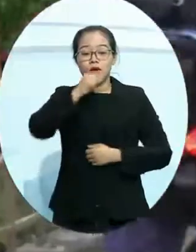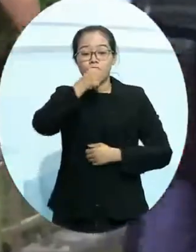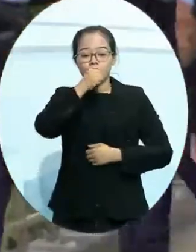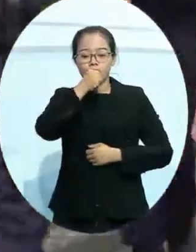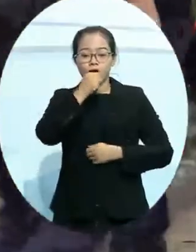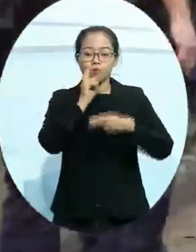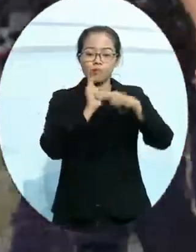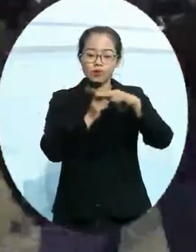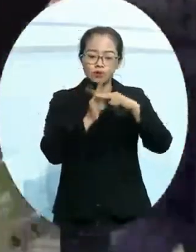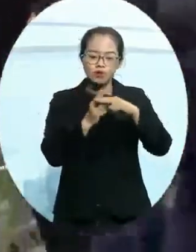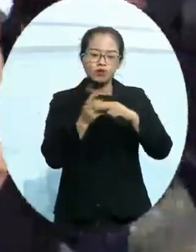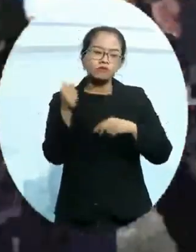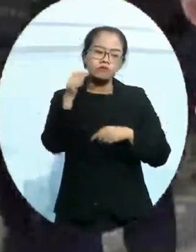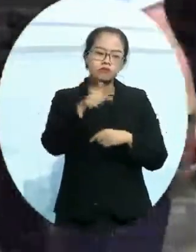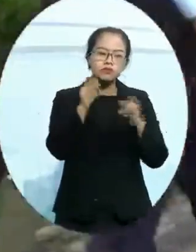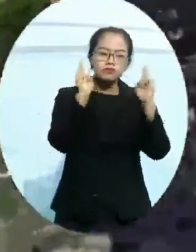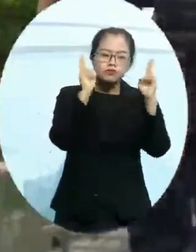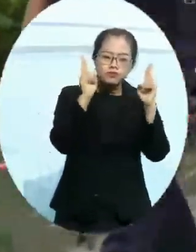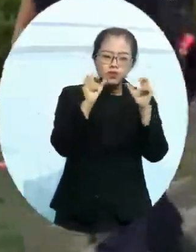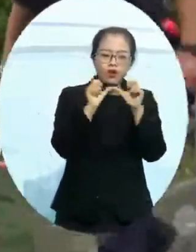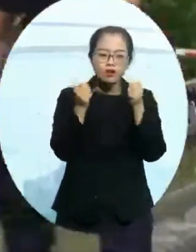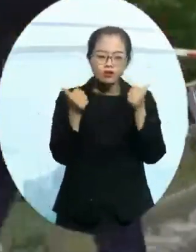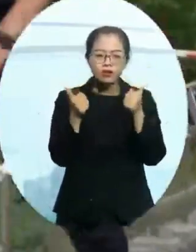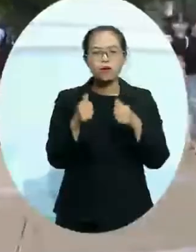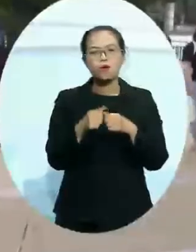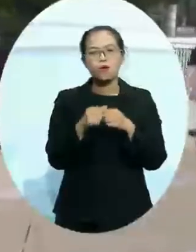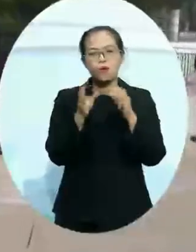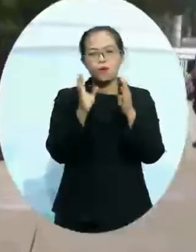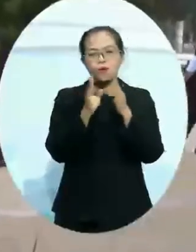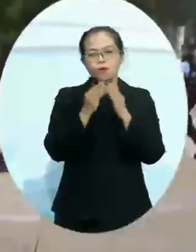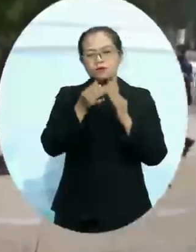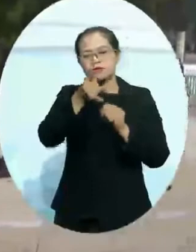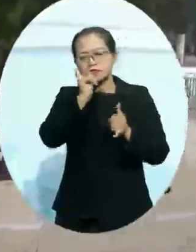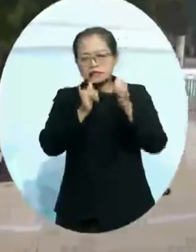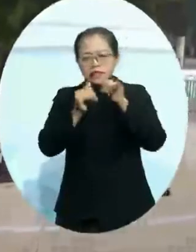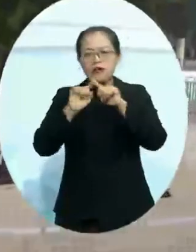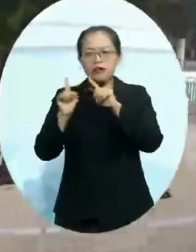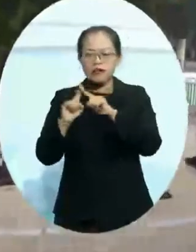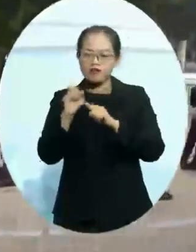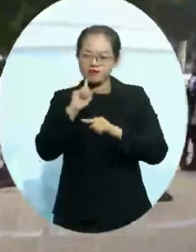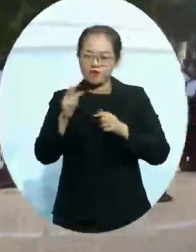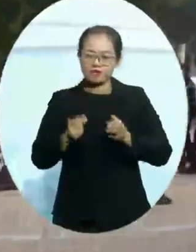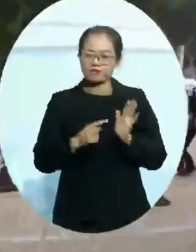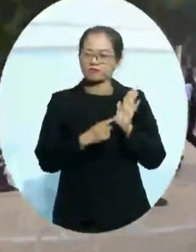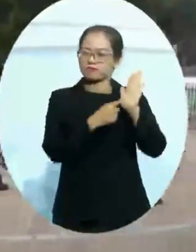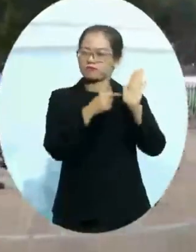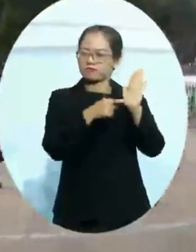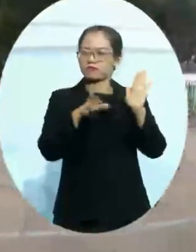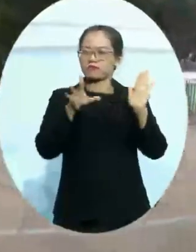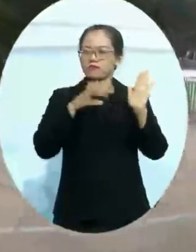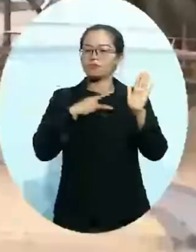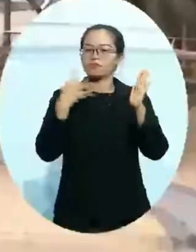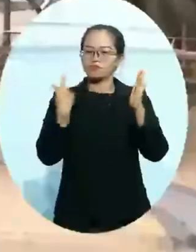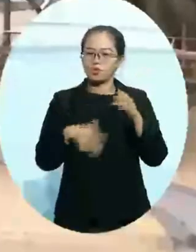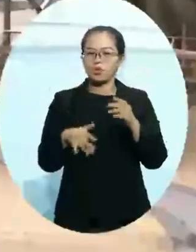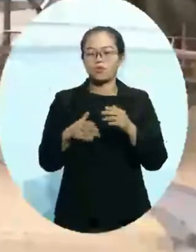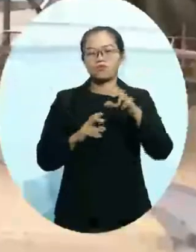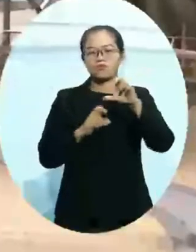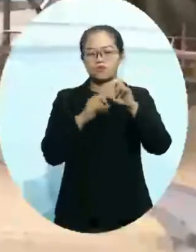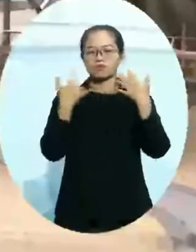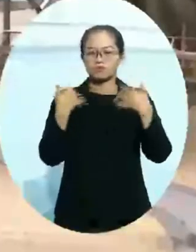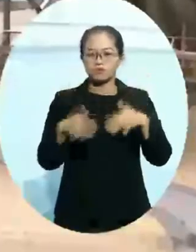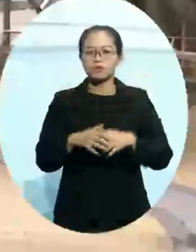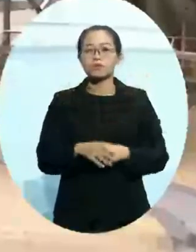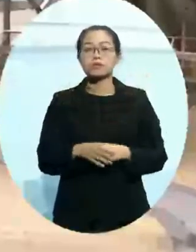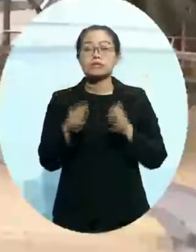khách vào quán bar và hộp đêm đều phải trình kết quả xét nghiệm nhanh âm tính trong 24 giờ. Sau khi cho phép mở cửa trở lại, những địa điểm này đã